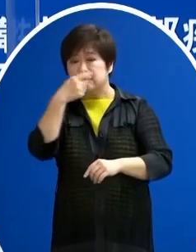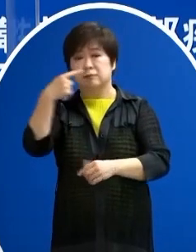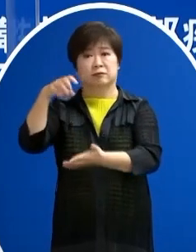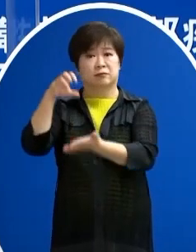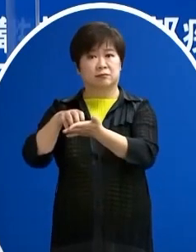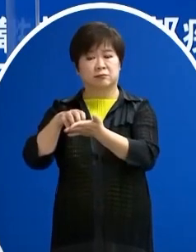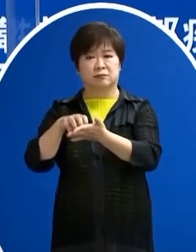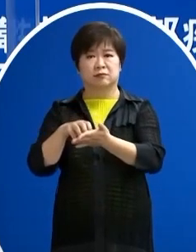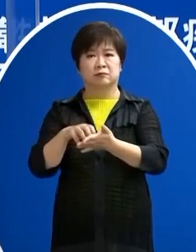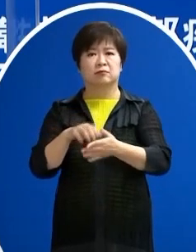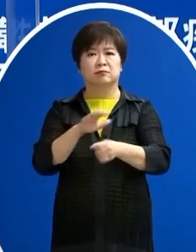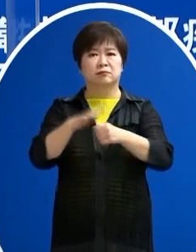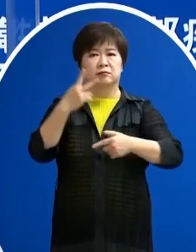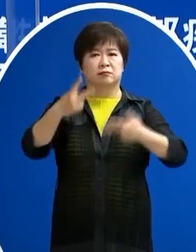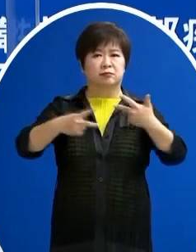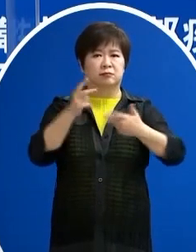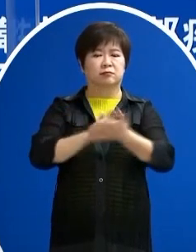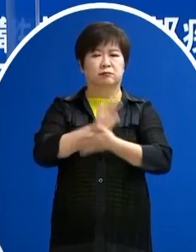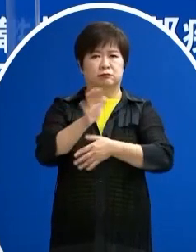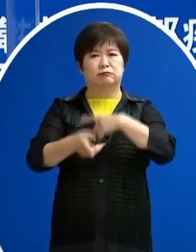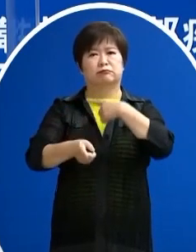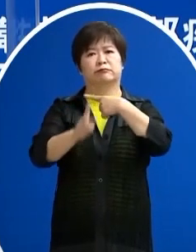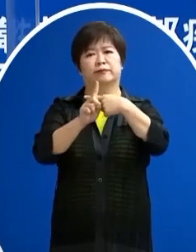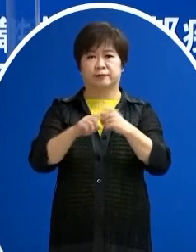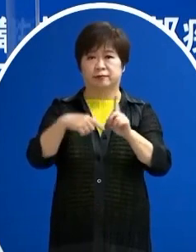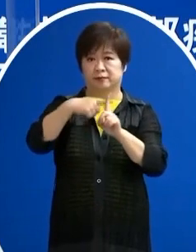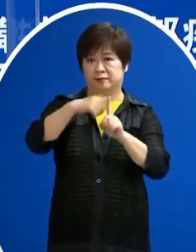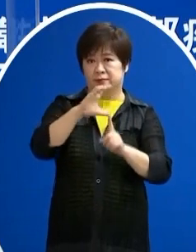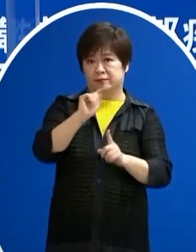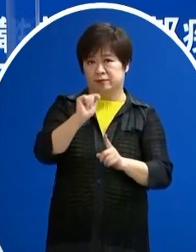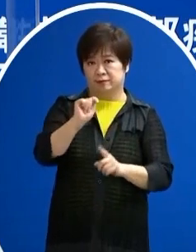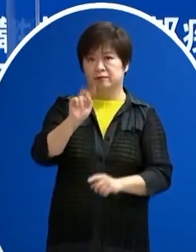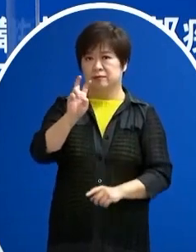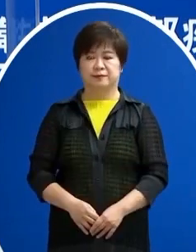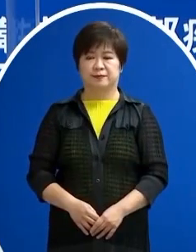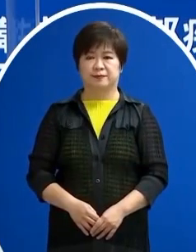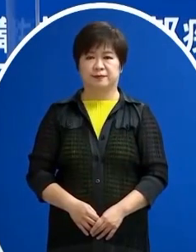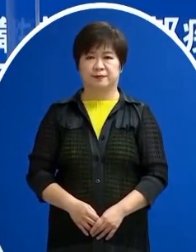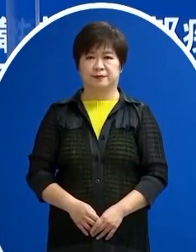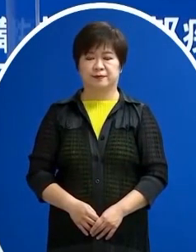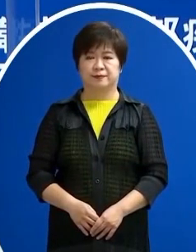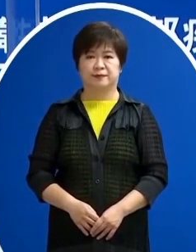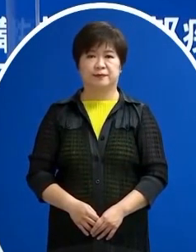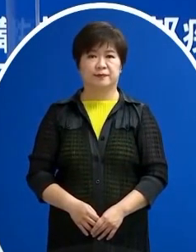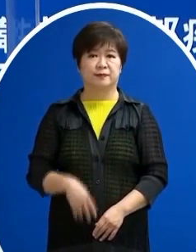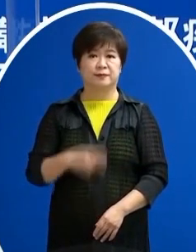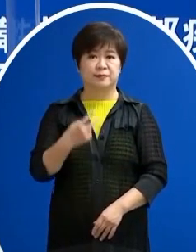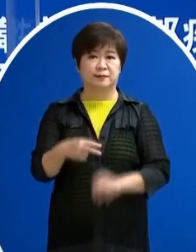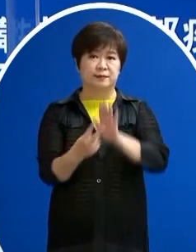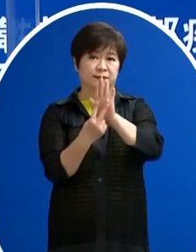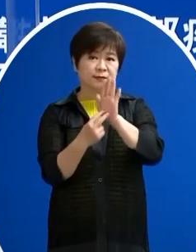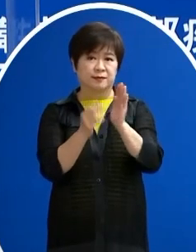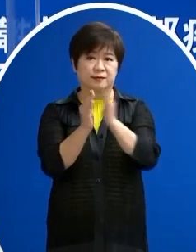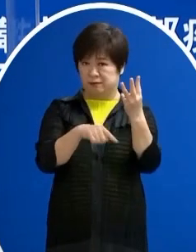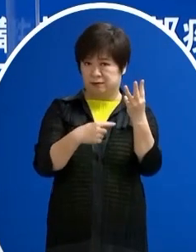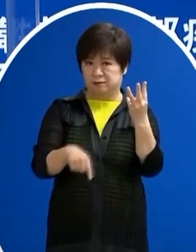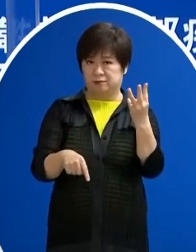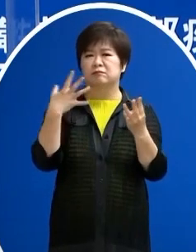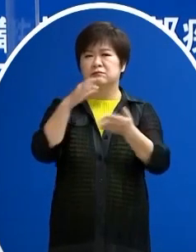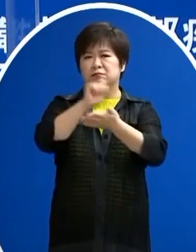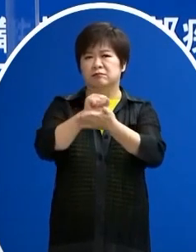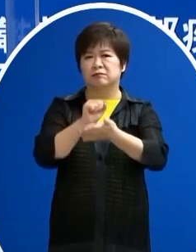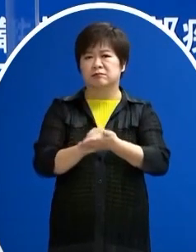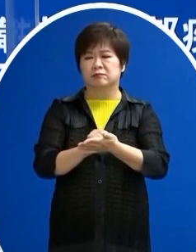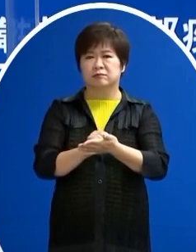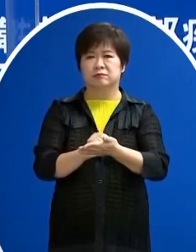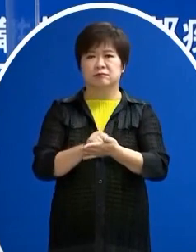2月28居隔期满前采检是阳性，那他的 CT 值是29。另外桃园市有3例、哦、都是